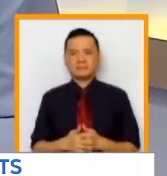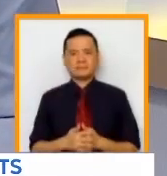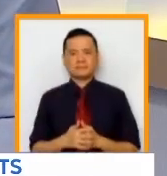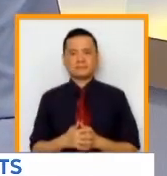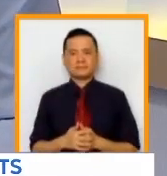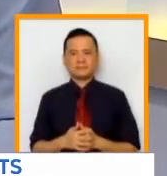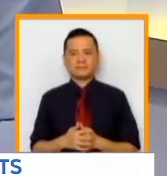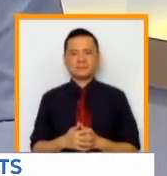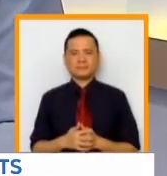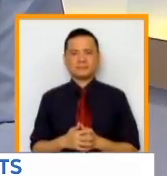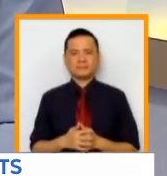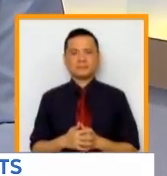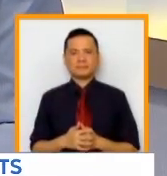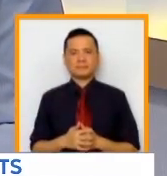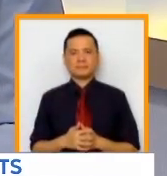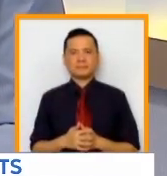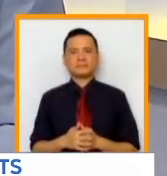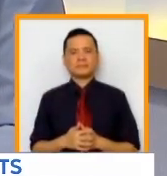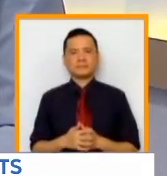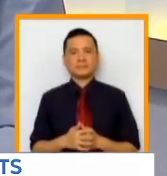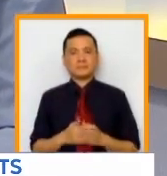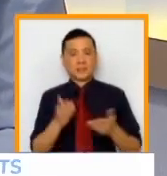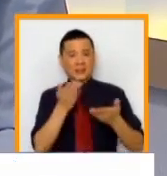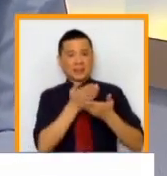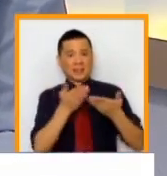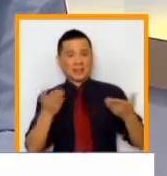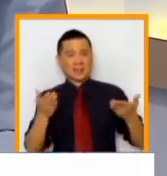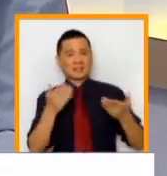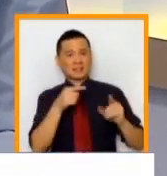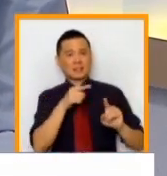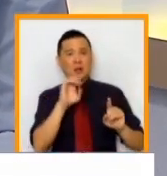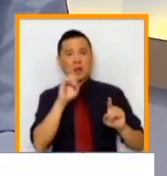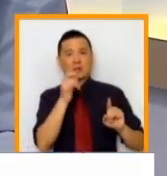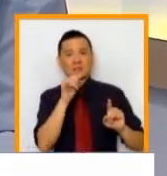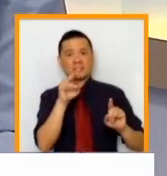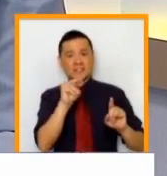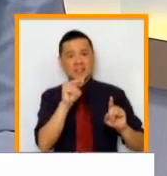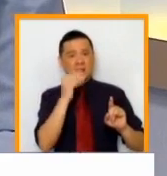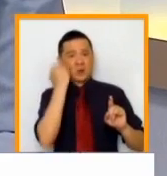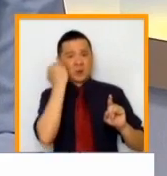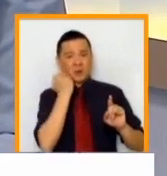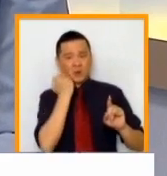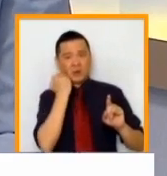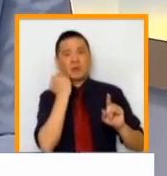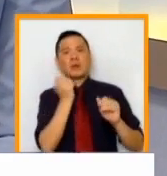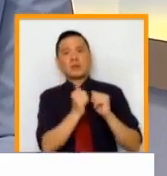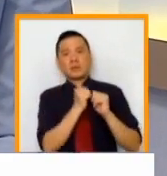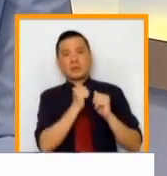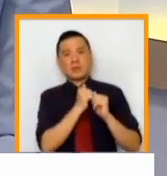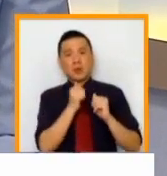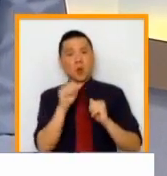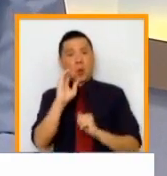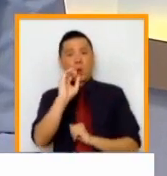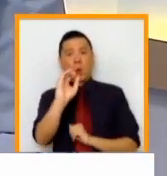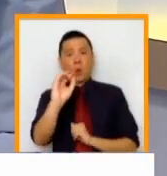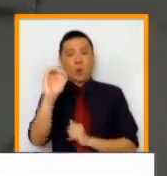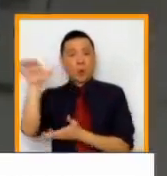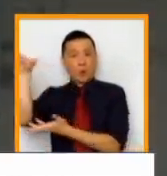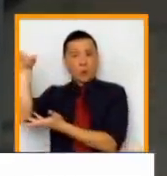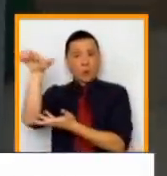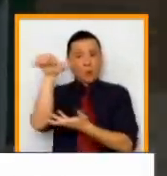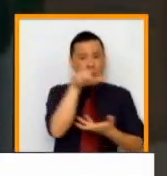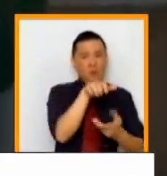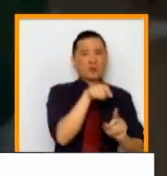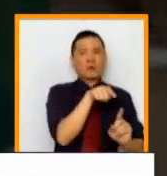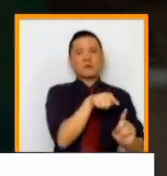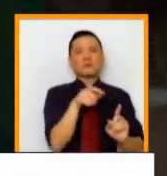Dahil sa kakulangan ng supply, tanging refill na lang ng oxygen ang mabibili sa Bambang sa Maynila. Nasa 370 pesos ang refill